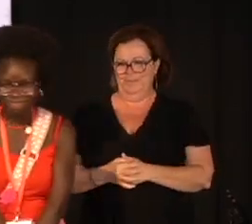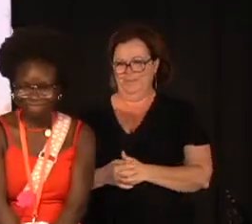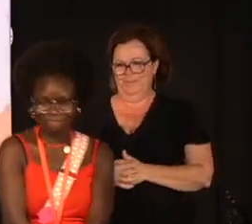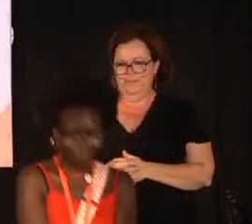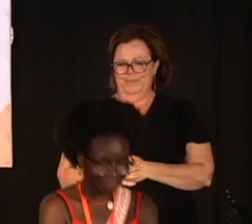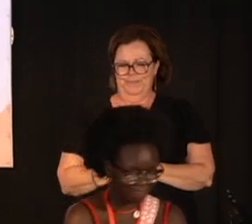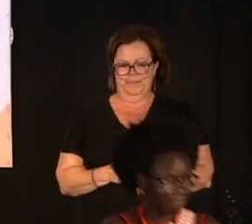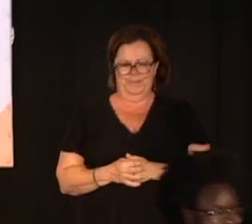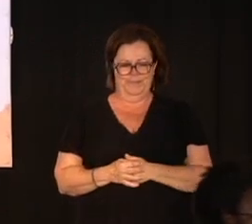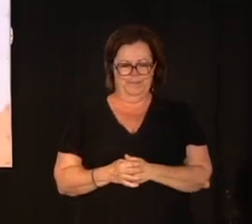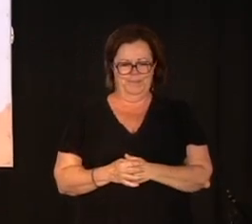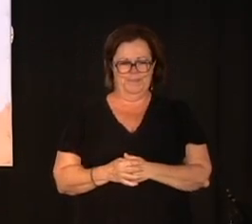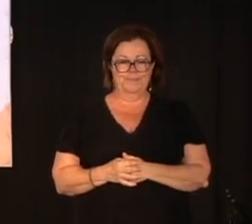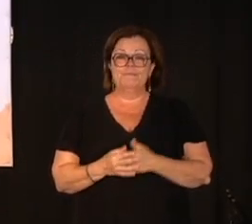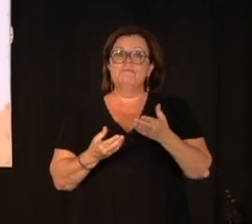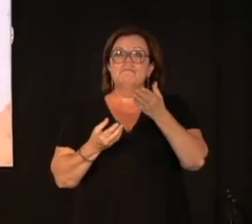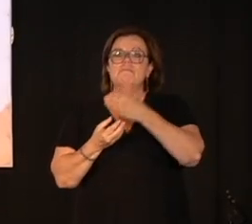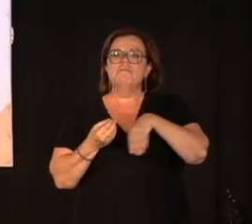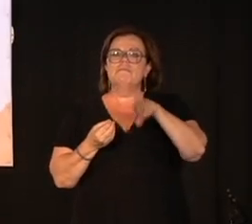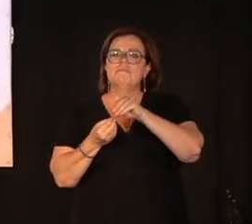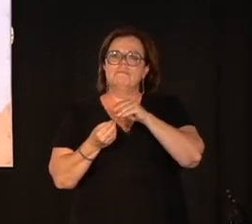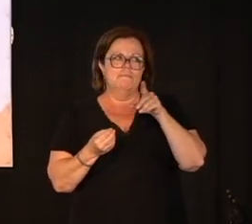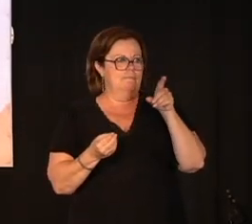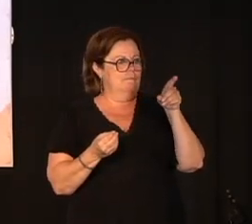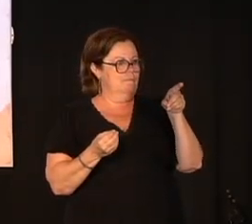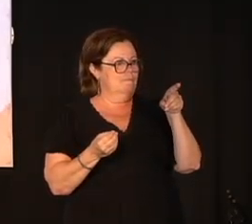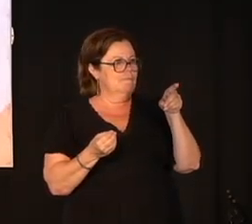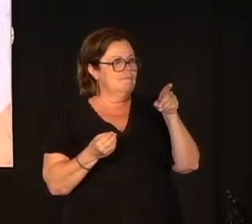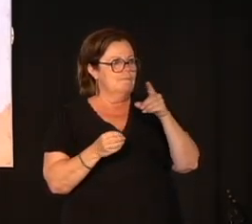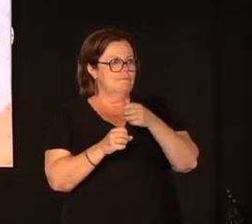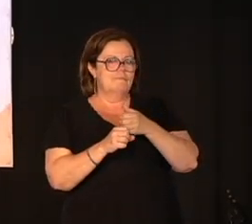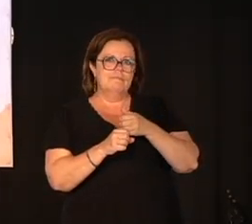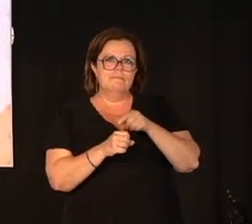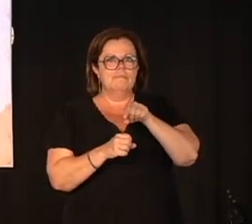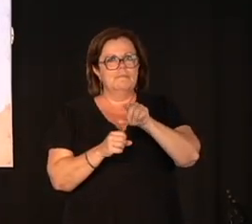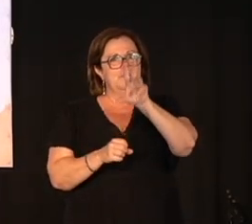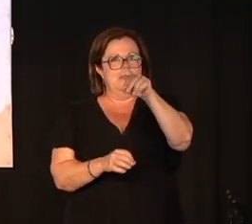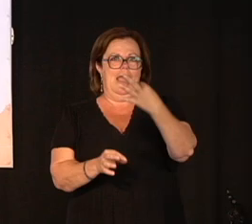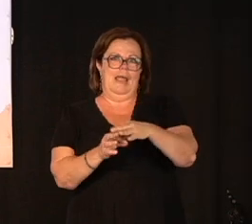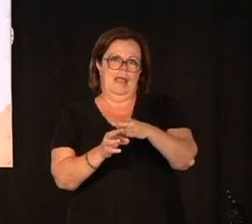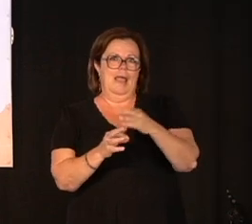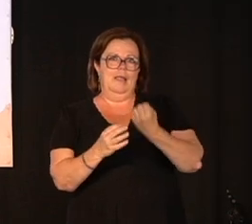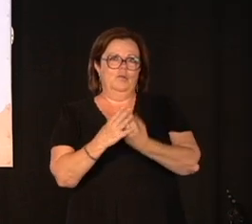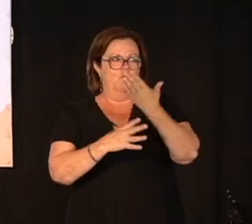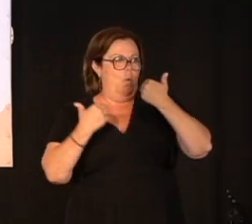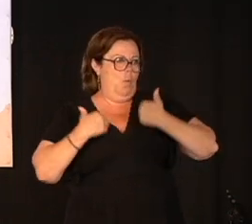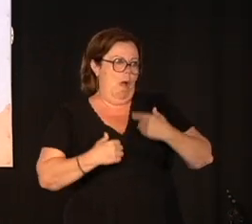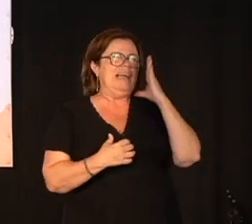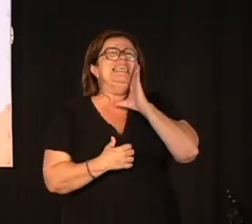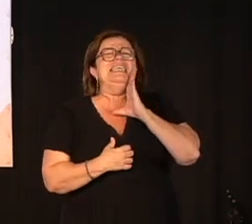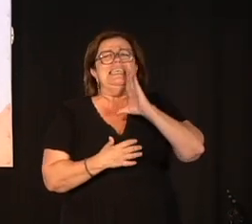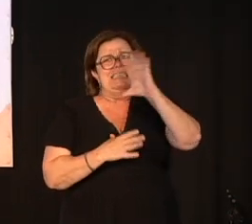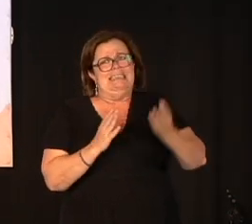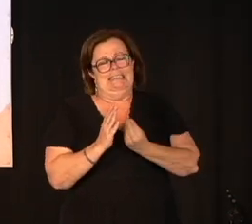Alors, je le dis d'autant plus que je milite pour qu'elle se réinscrive sur la prochaine campagne qui commence le 30 septembre. J'aimerais la garder un an de plus au